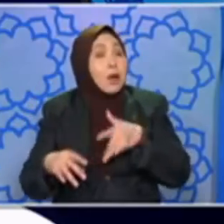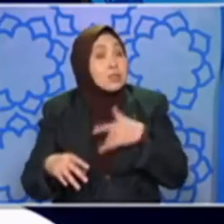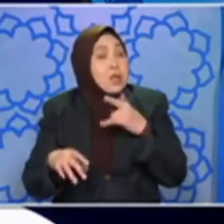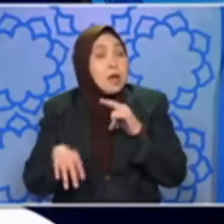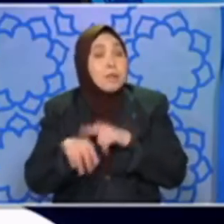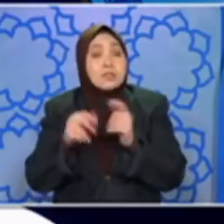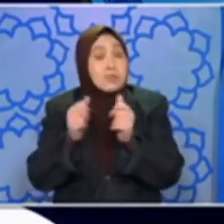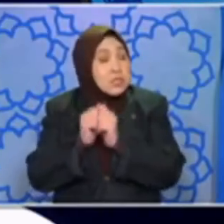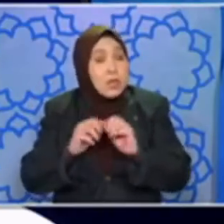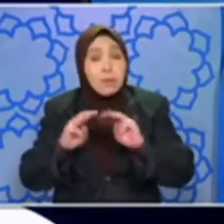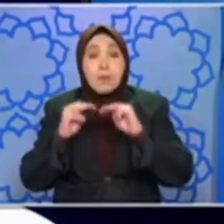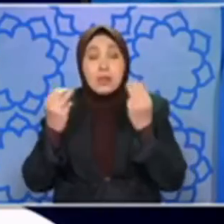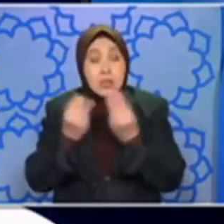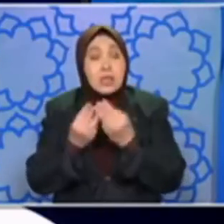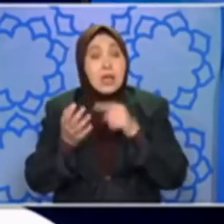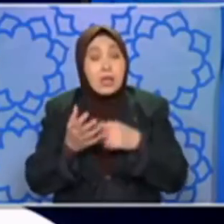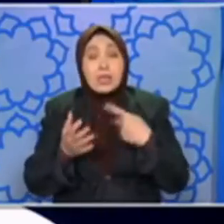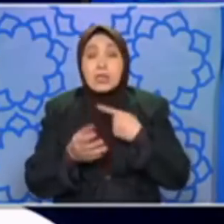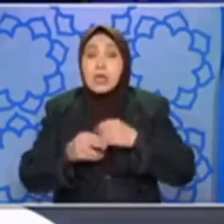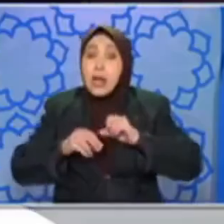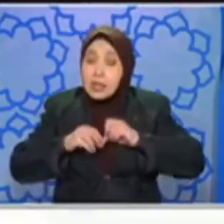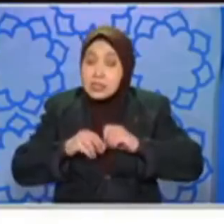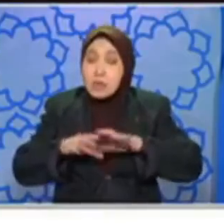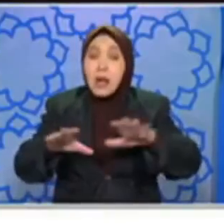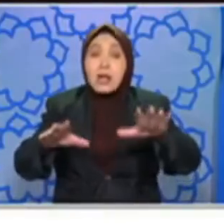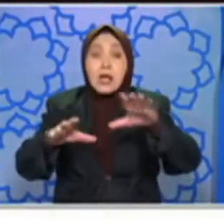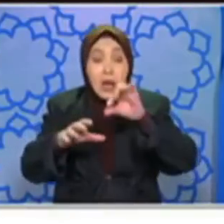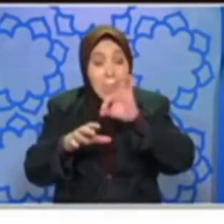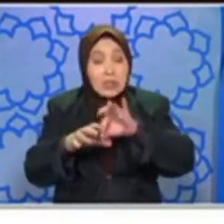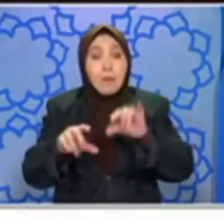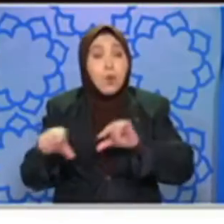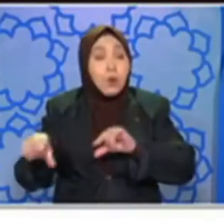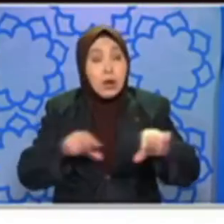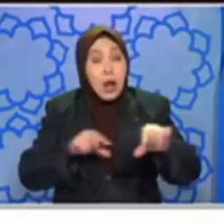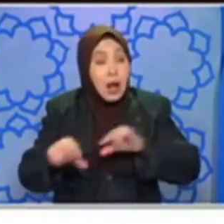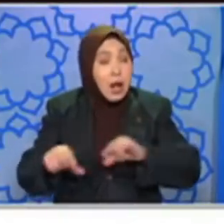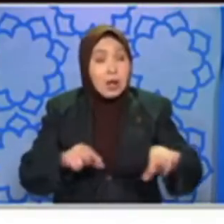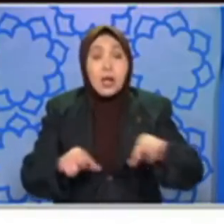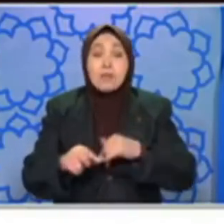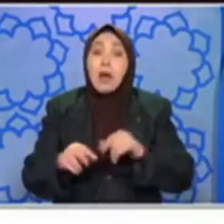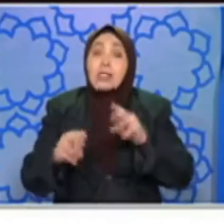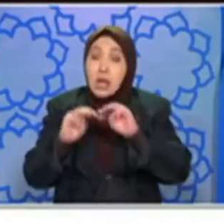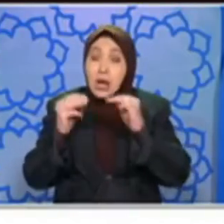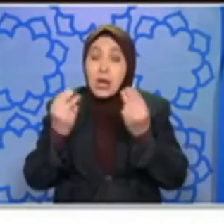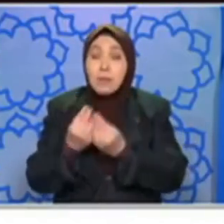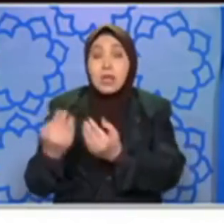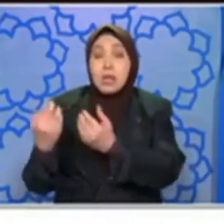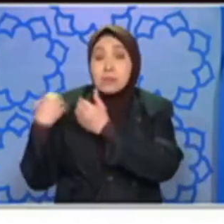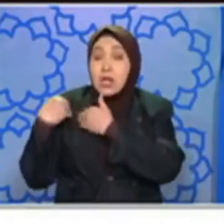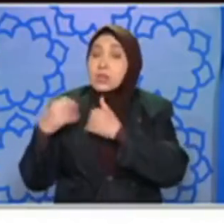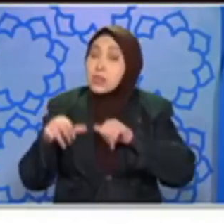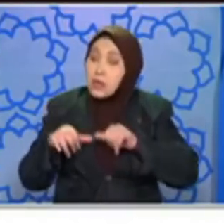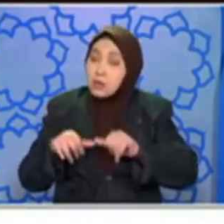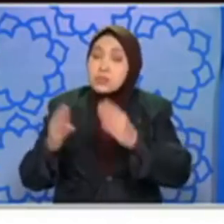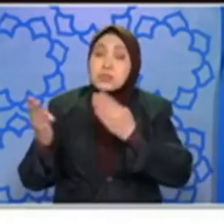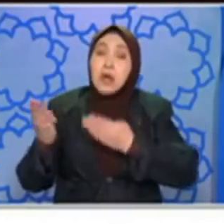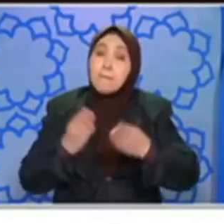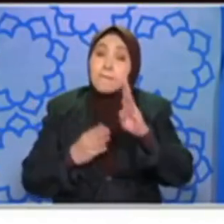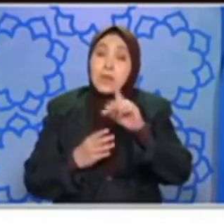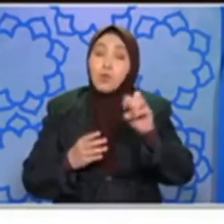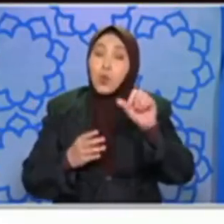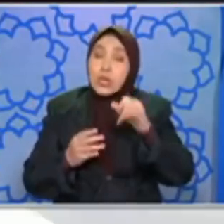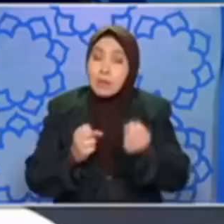bersama masyarakat. Inilah yang kita ingin gerakkan dalam tabung gerakan Al-Quran. Masyarakat yang bertanggungjawab, yang terus berbudi, yang terus